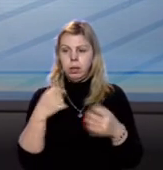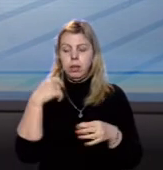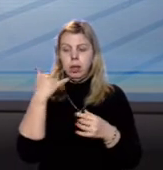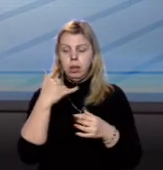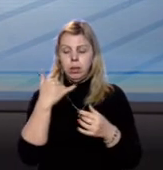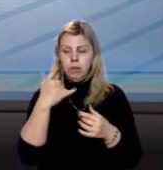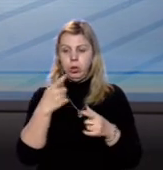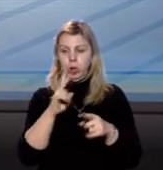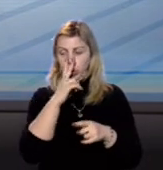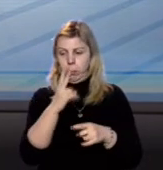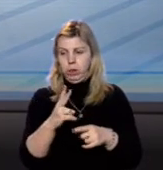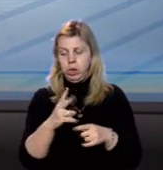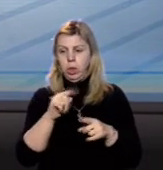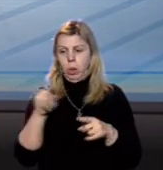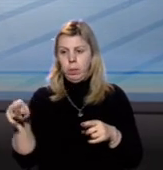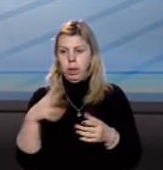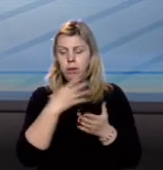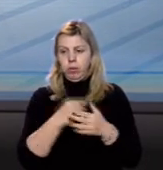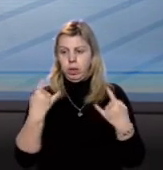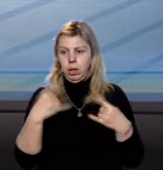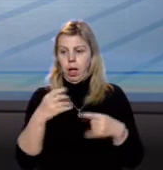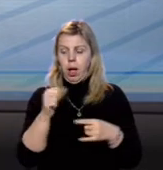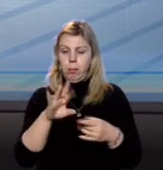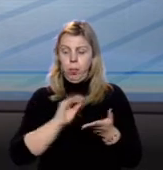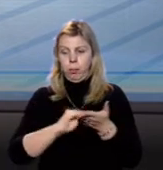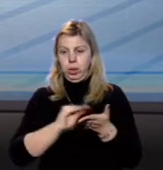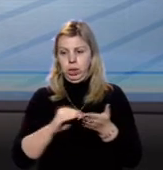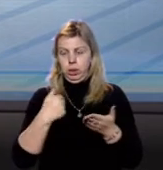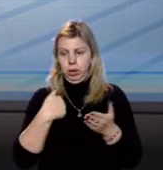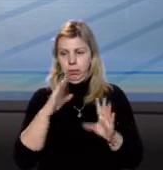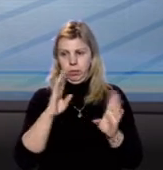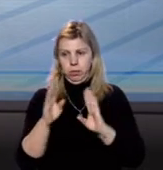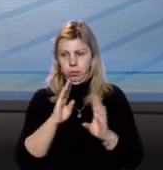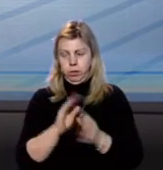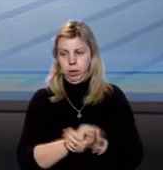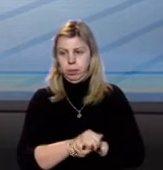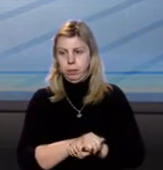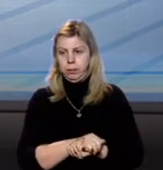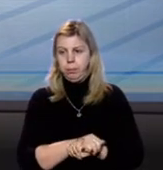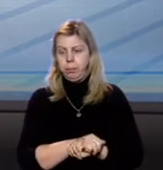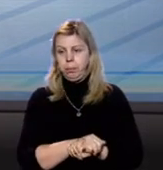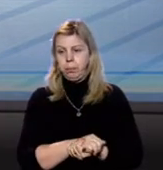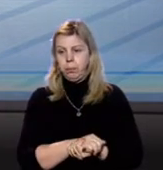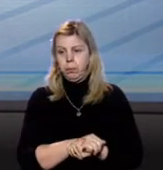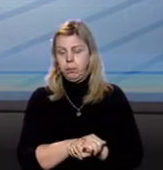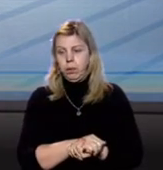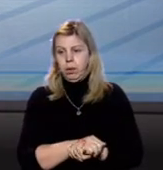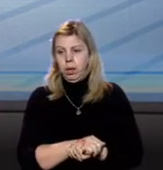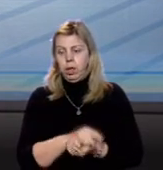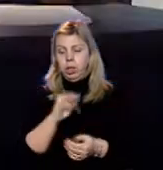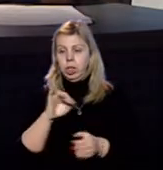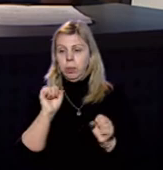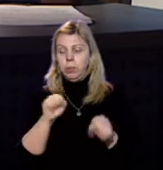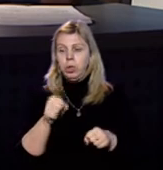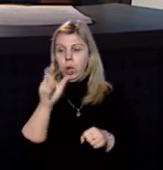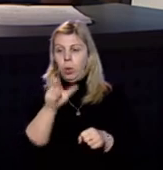телефонуйте за номерами, що бачите на власних екранах або ще й на нашій офіційній сторінці UA Закарпаття. Чи